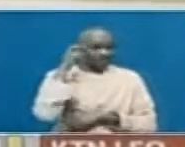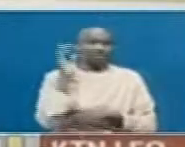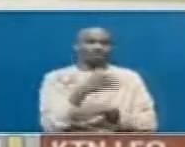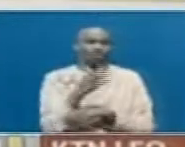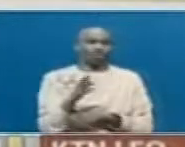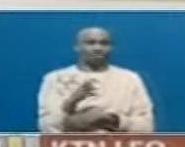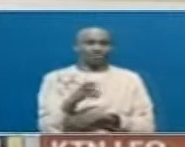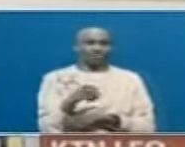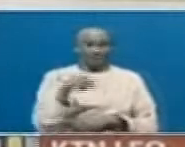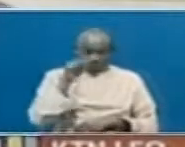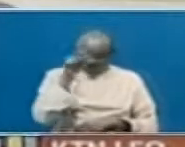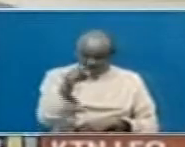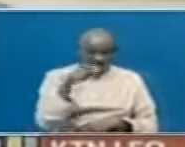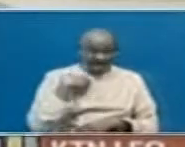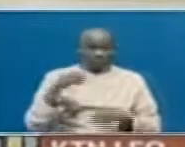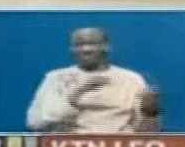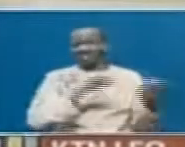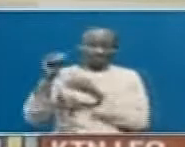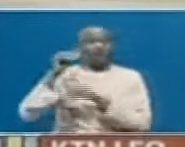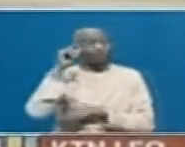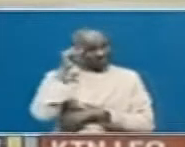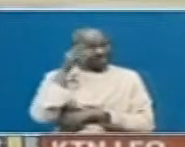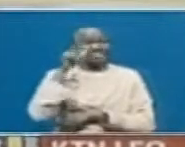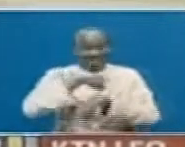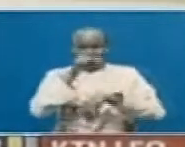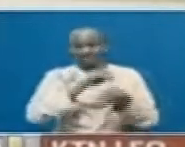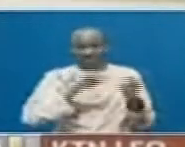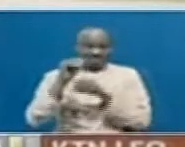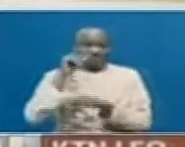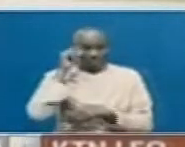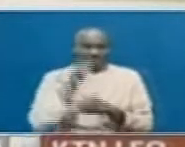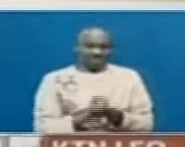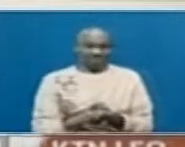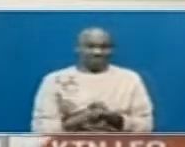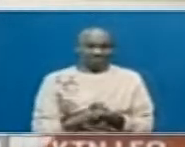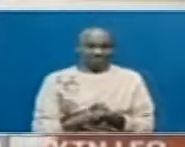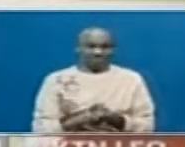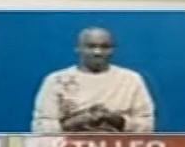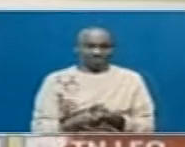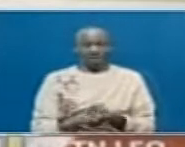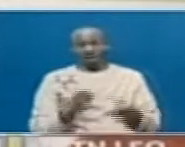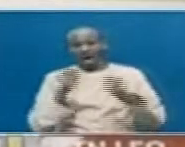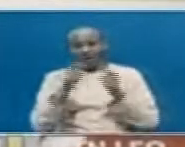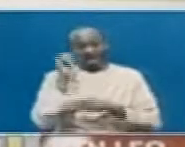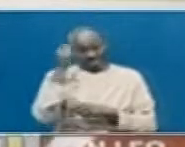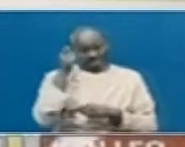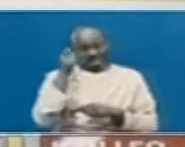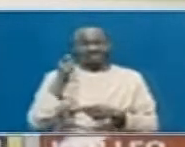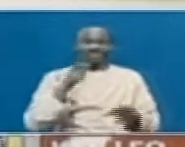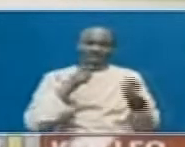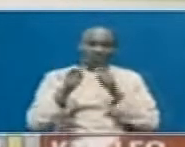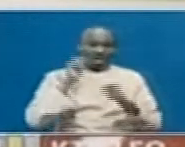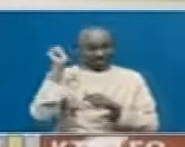Sasa nilipo enda ma transfer huko Mombasa. Kwa hivyo inaendelea. Tawala Kenya,